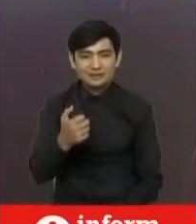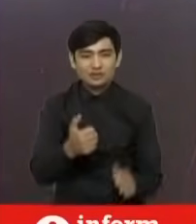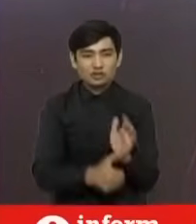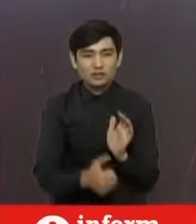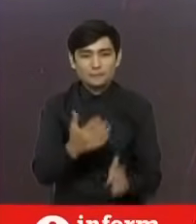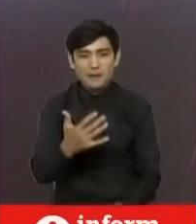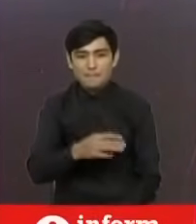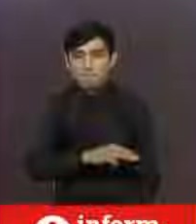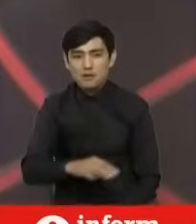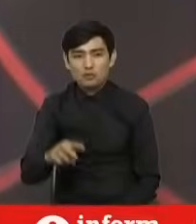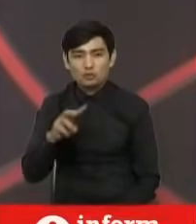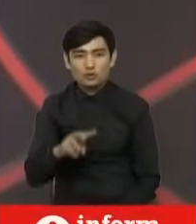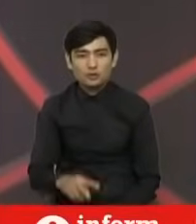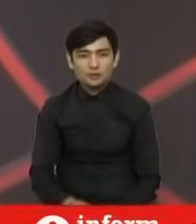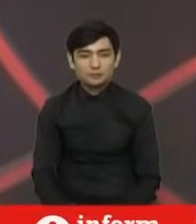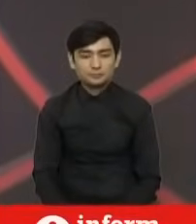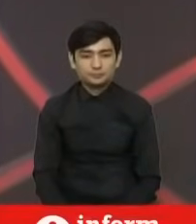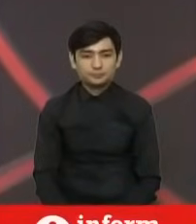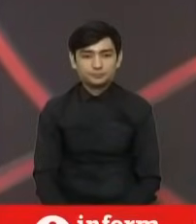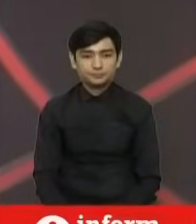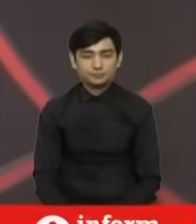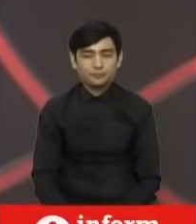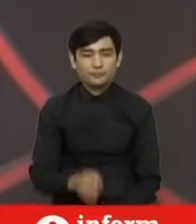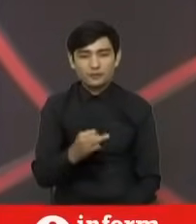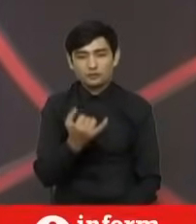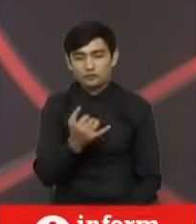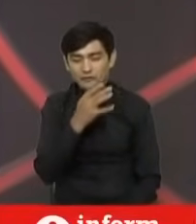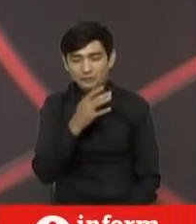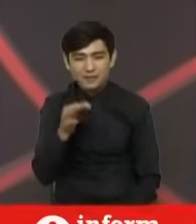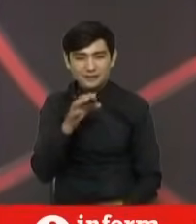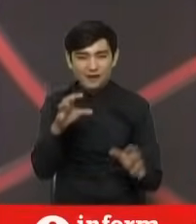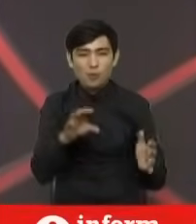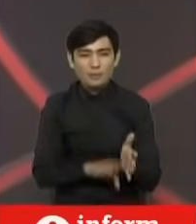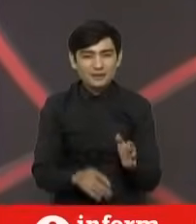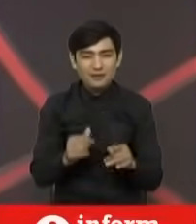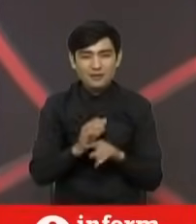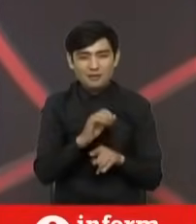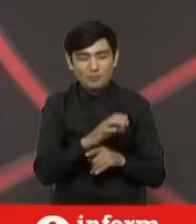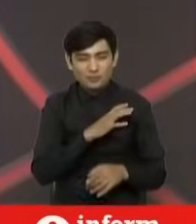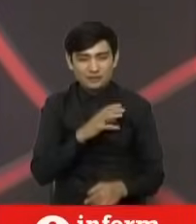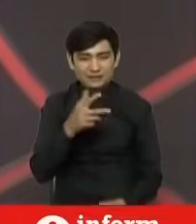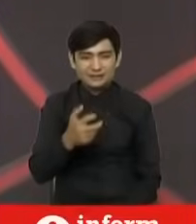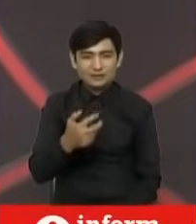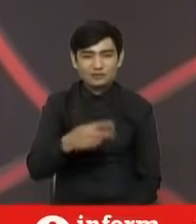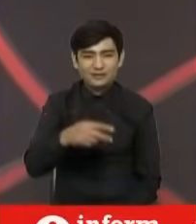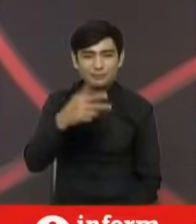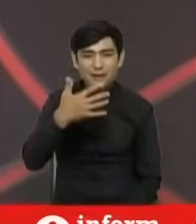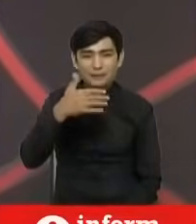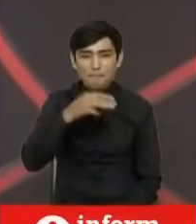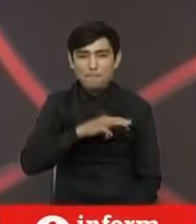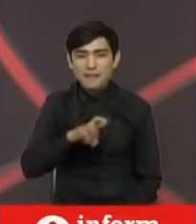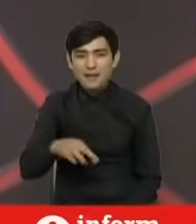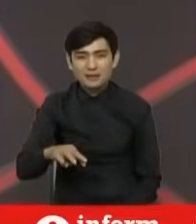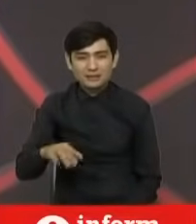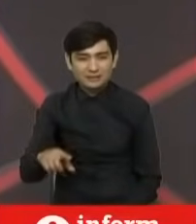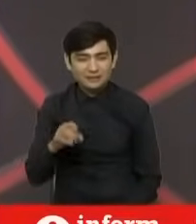365 миллионов долларов. Тем временем незаконно выведенные активы на сумму свыше 325